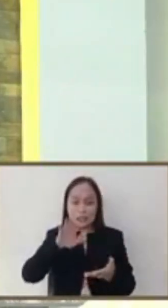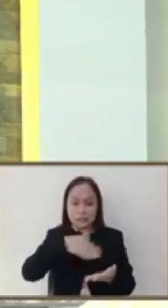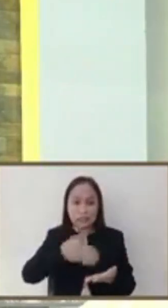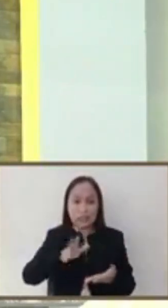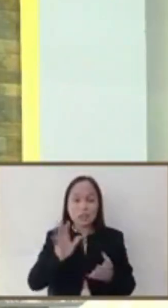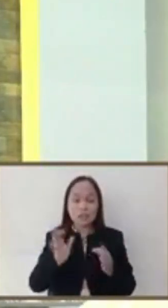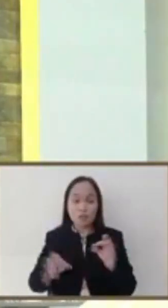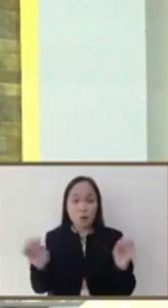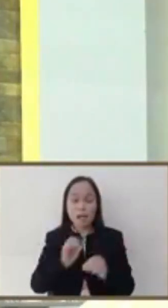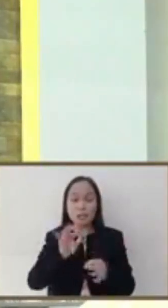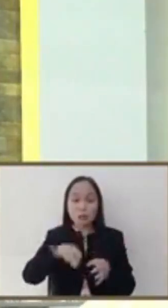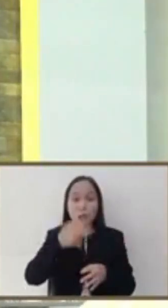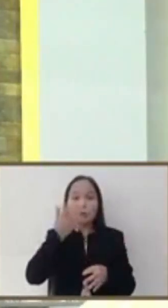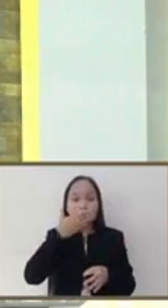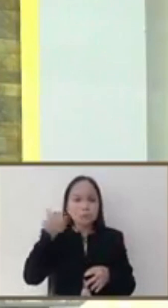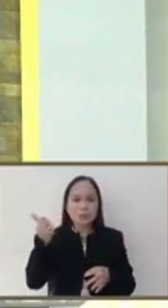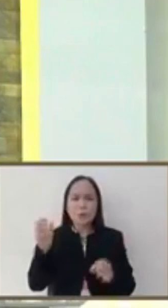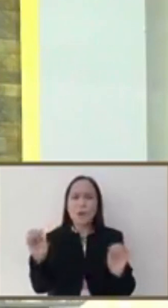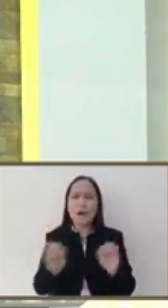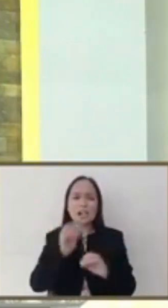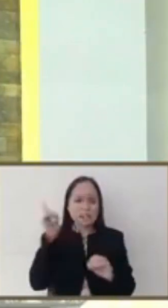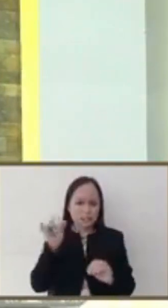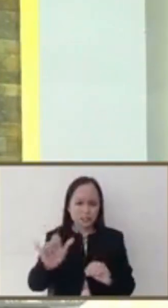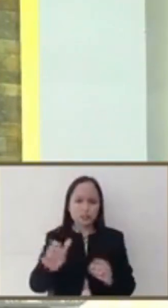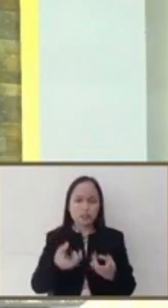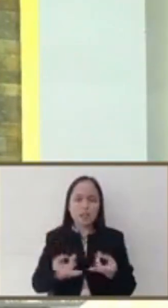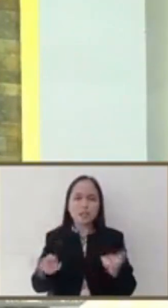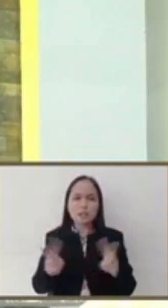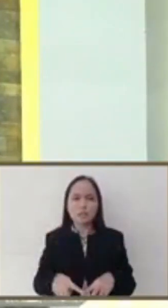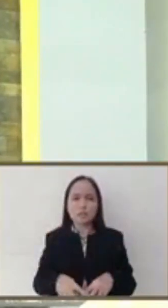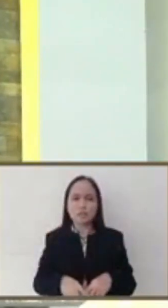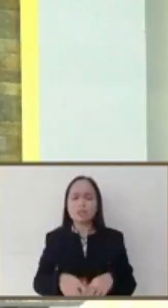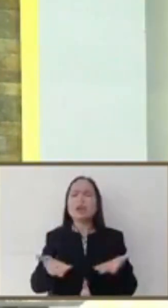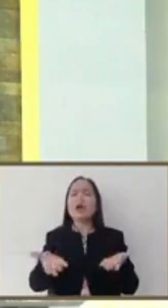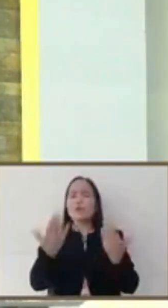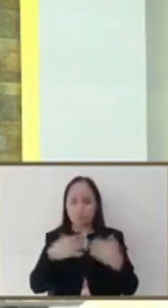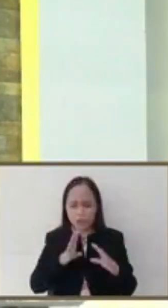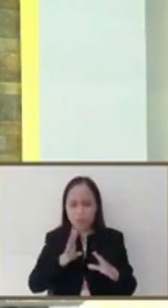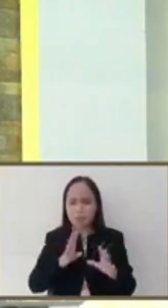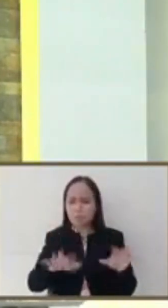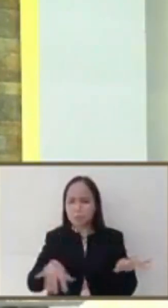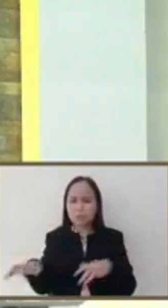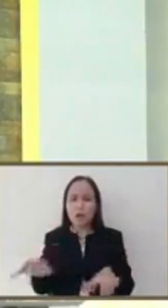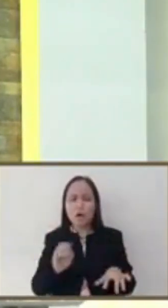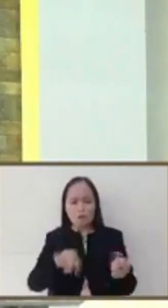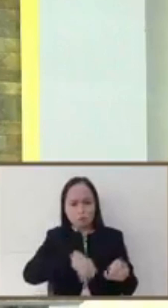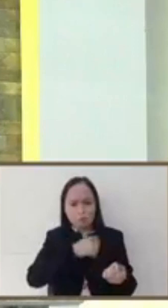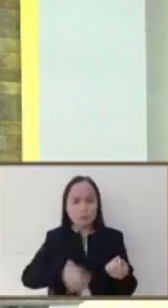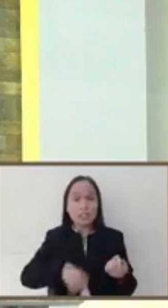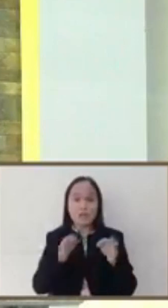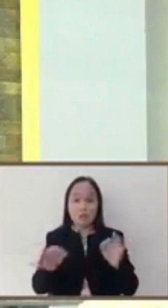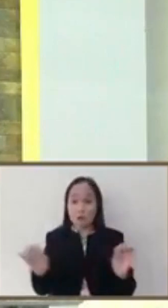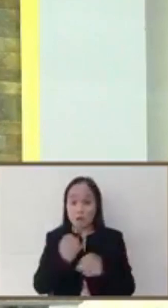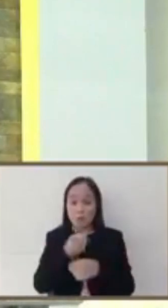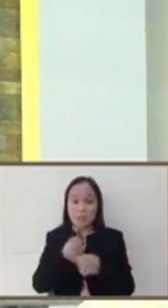value. Without soul winning. Not until, kapatid, alright, you go ahead, play the violin, play the piano. Kung wala namang naliligtas na